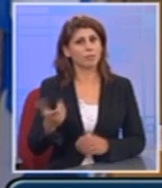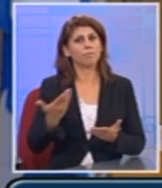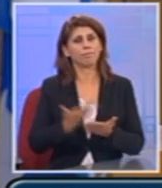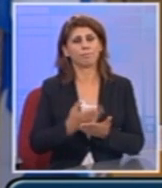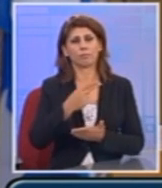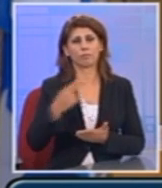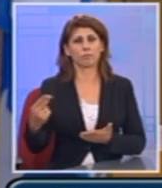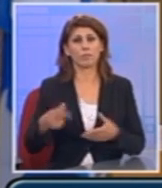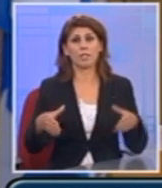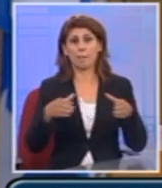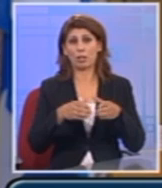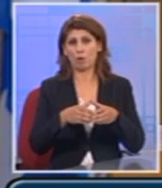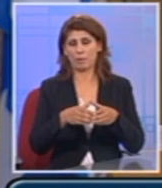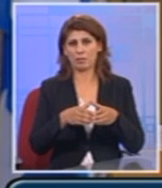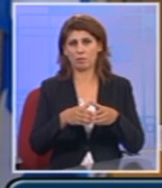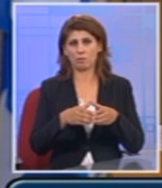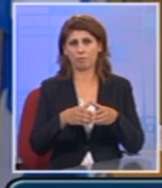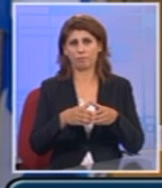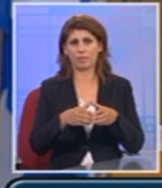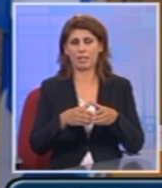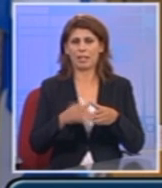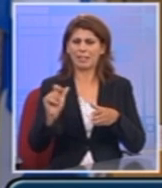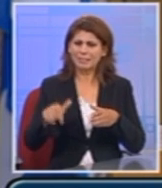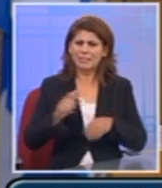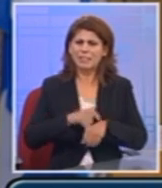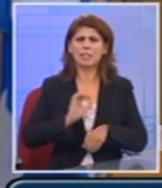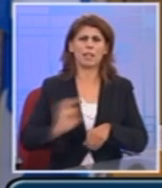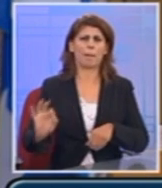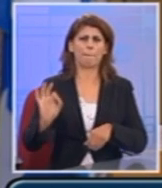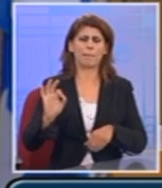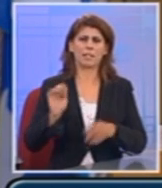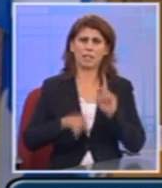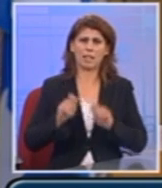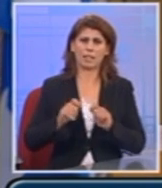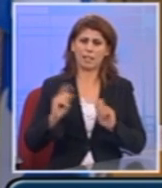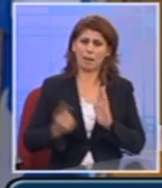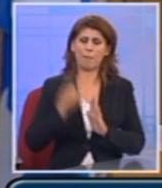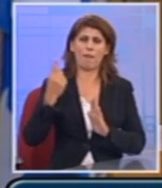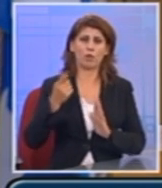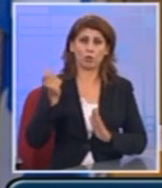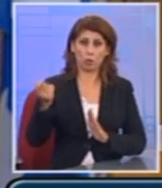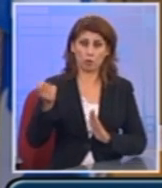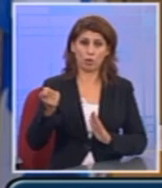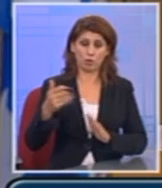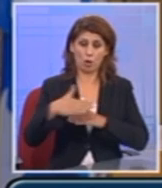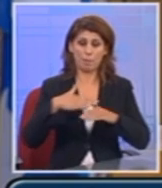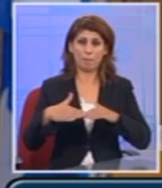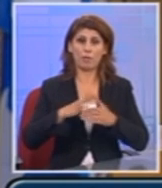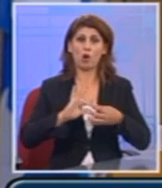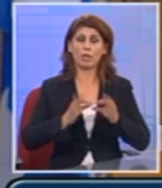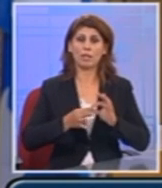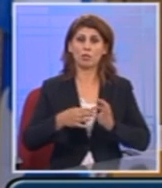ζήτημα της επιτροπής της ad hw επιτροπής για το χρέος στο επίπεδο του οργανισμού